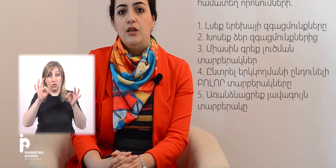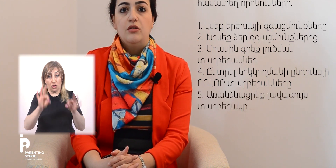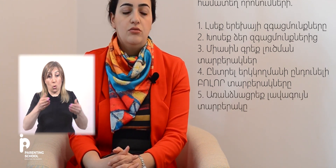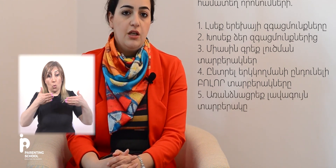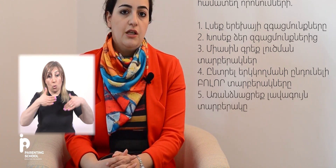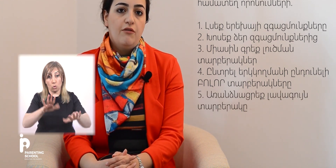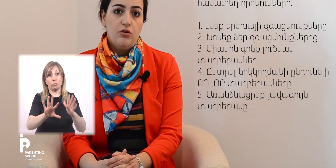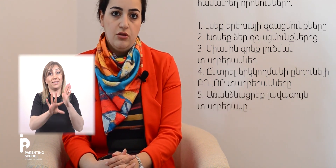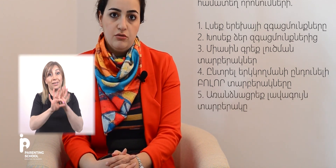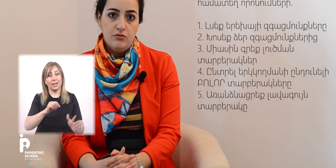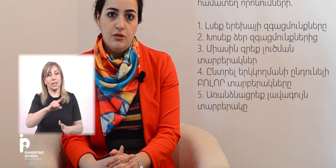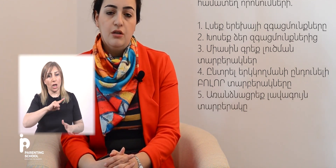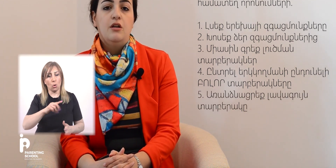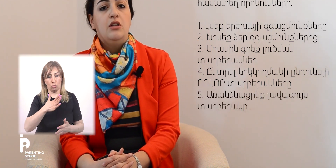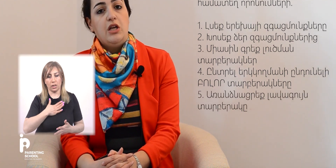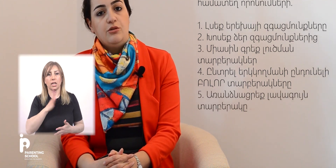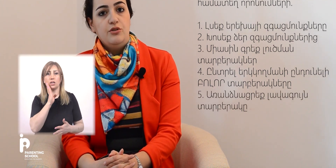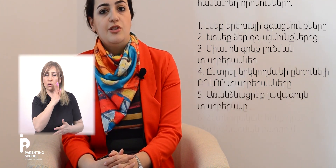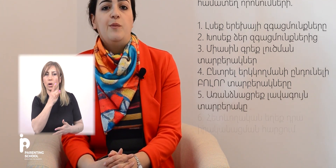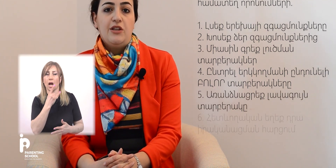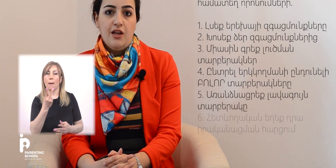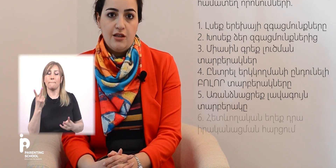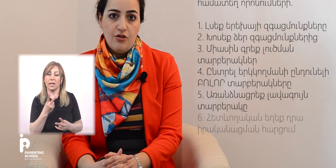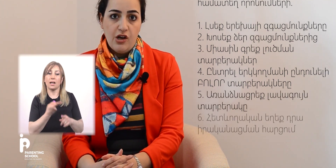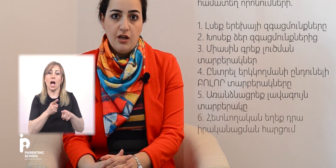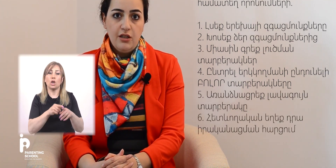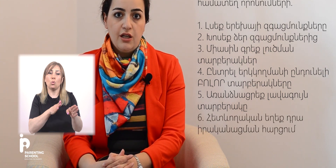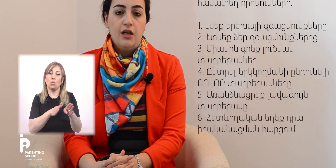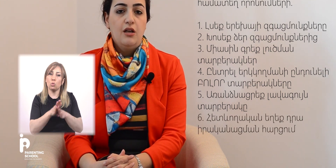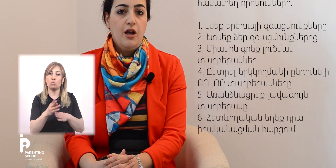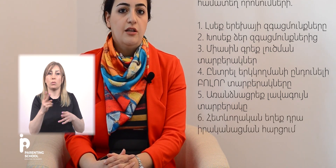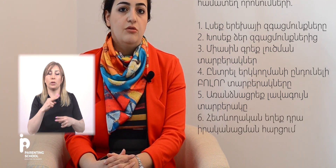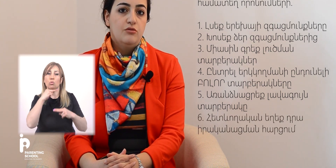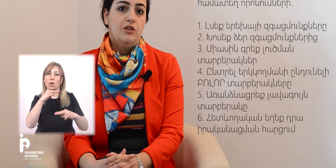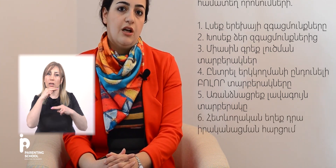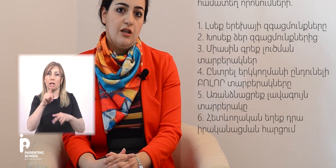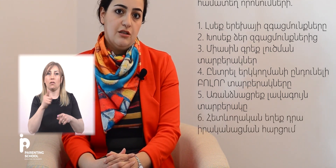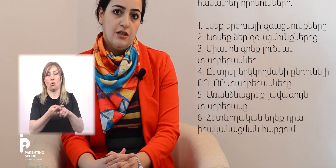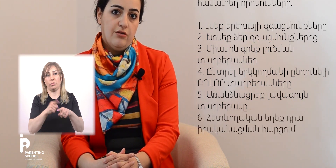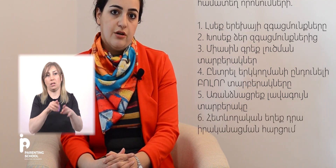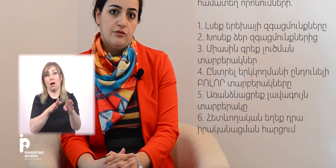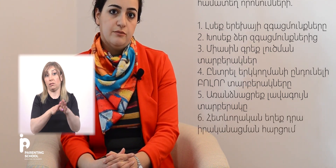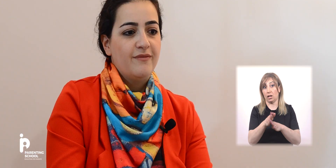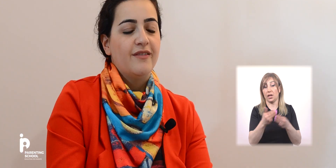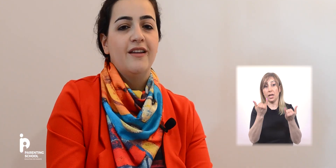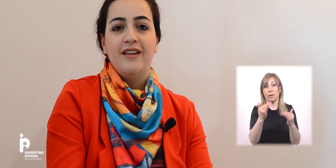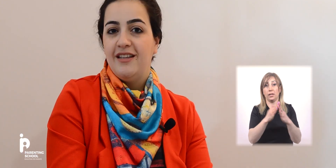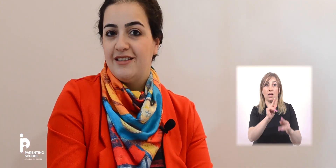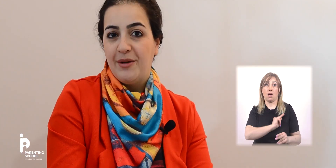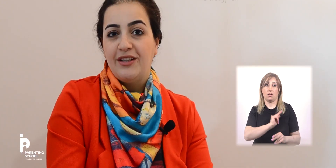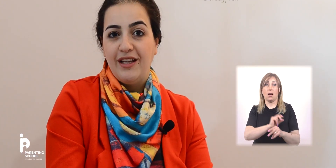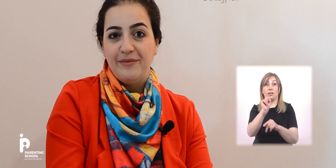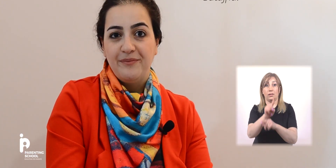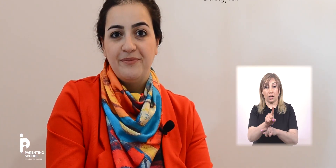կողմանի ընդունելի լավագույն լուծումը, երկուս սել պետք է հետևողական լինենք այդ լուծում նիրականացնելու հարցում։